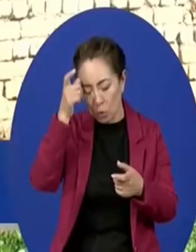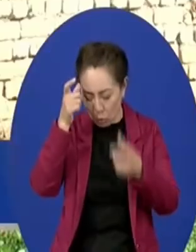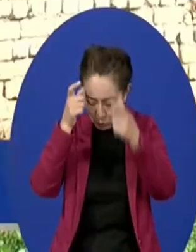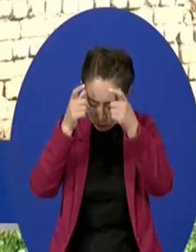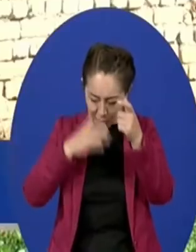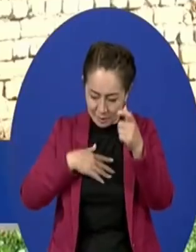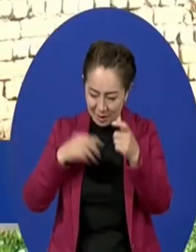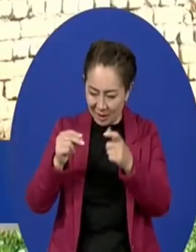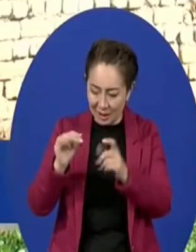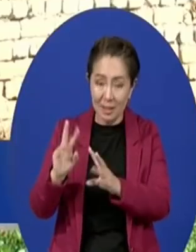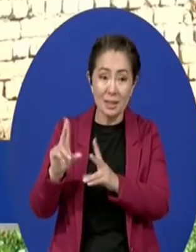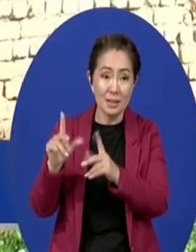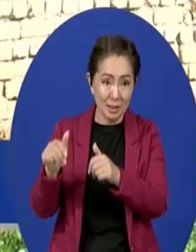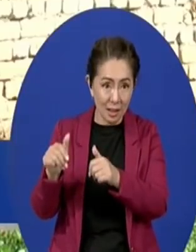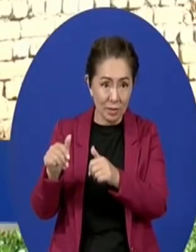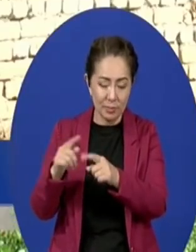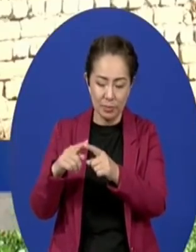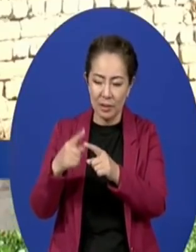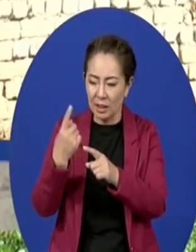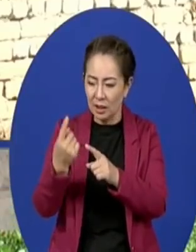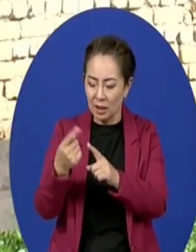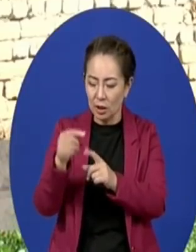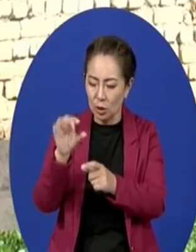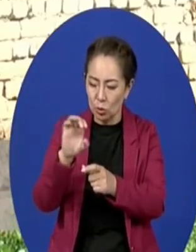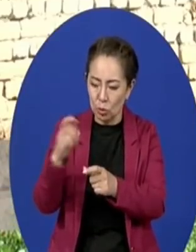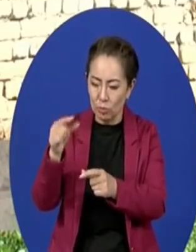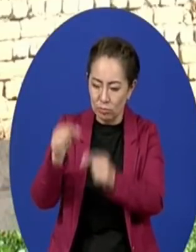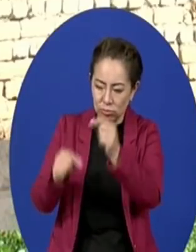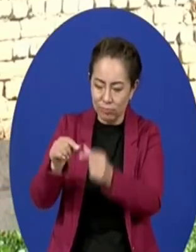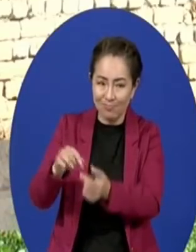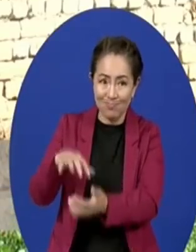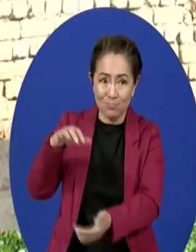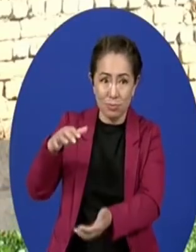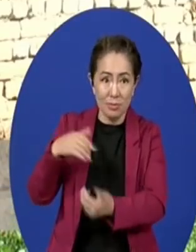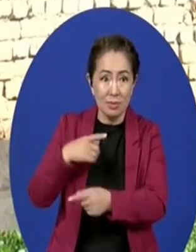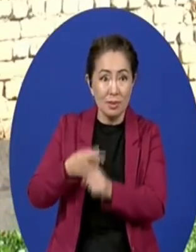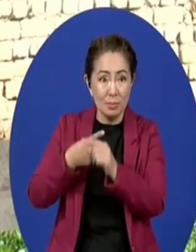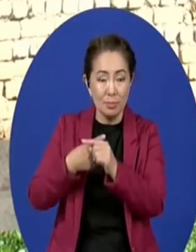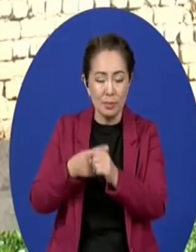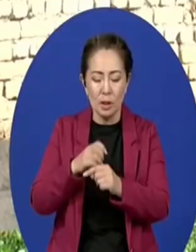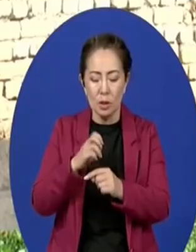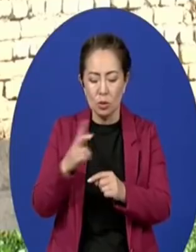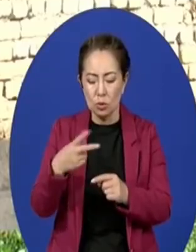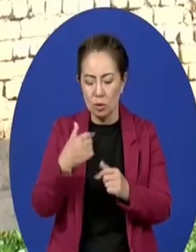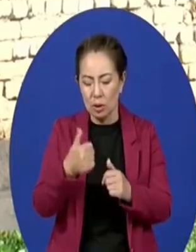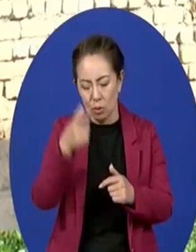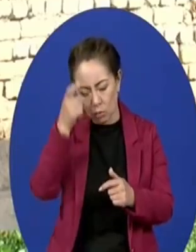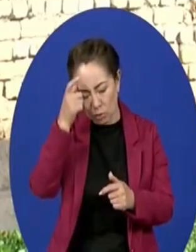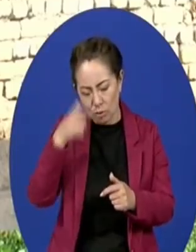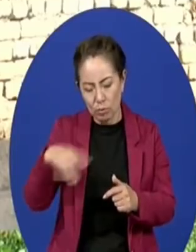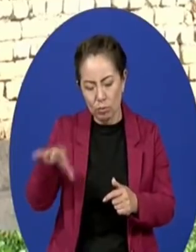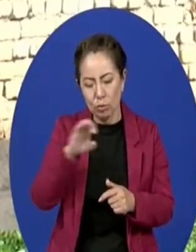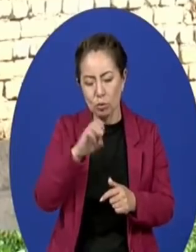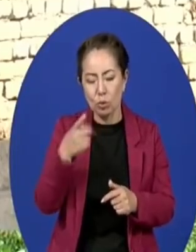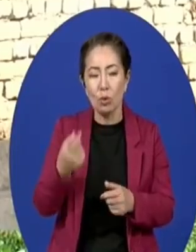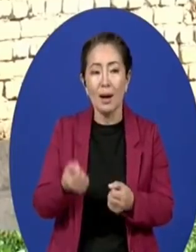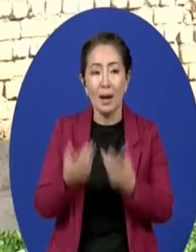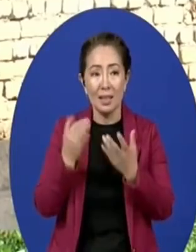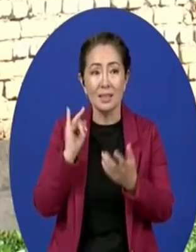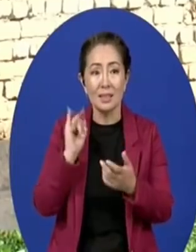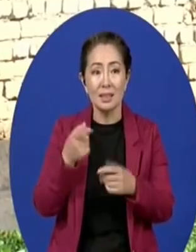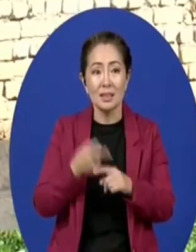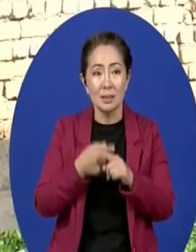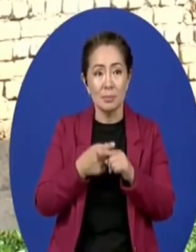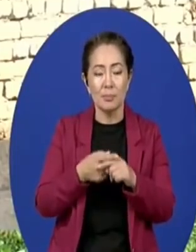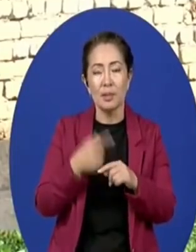чанарыг сайжруулад нэгжээс авах ашиг хэмжээ нэмэгдүүлсний үр дүнд сүүний гарц өхрүүдийнх нь сүүний гарц маань нэмэгдээд